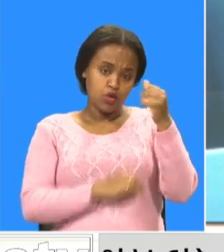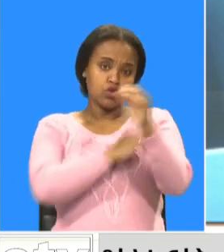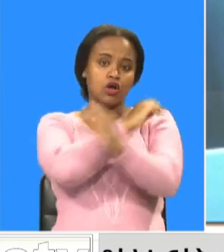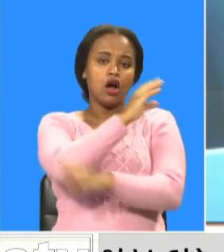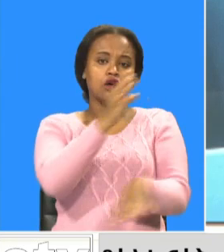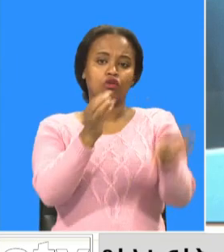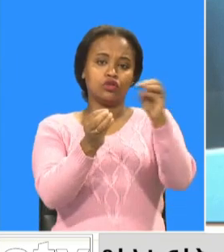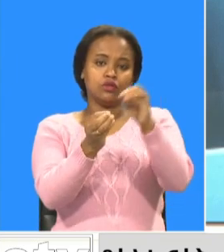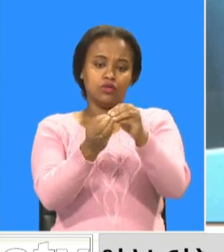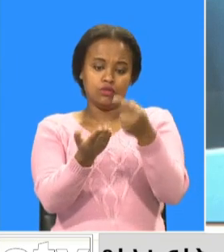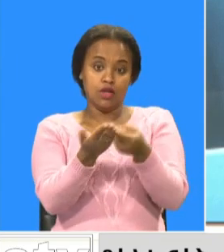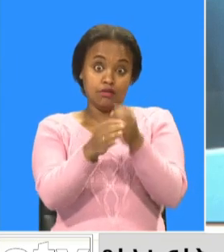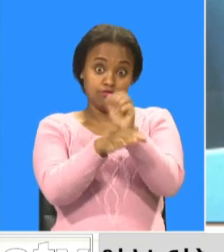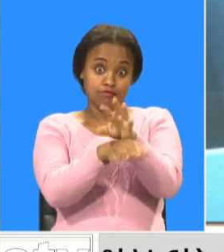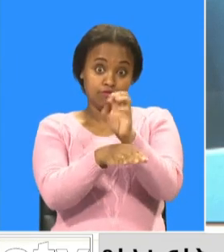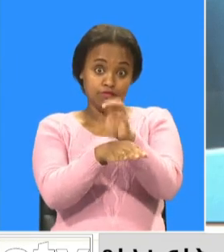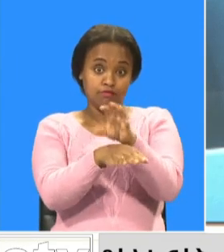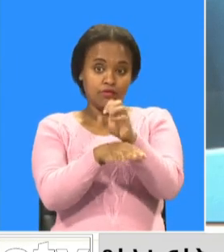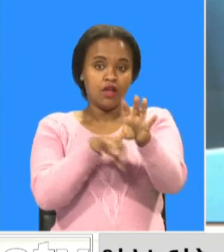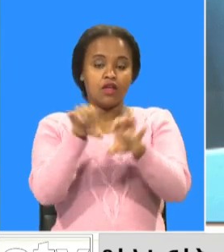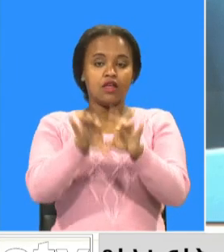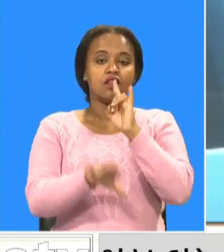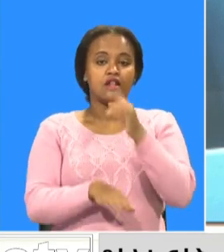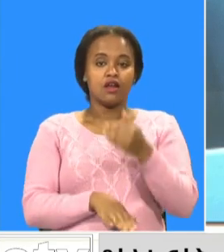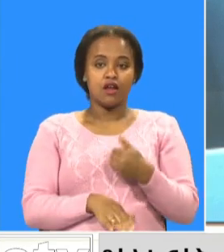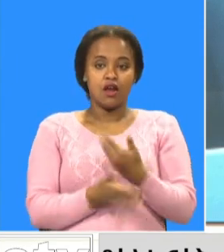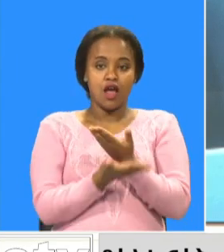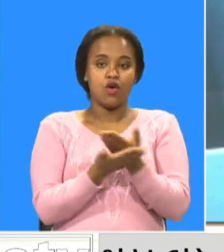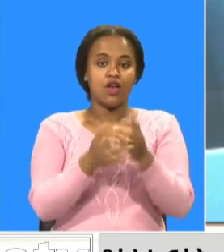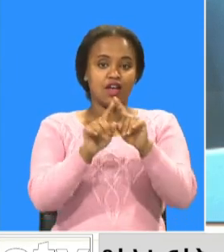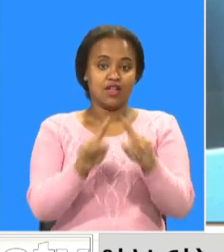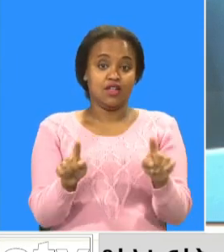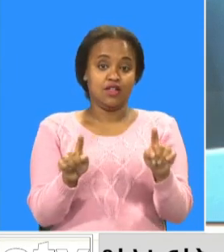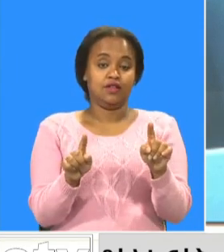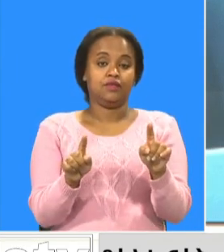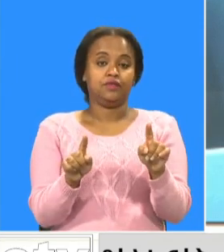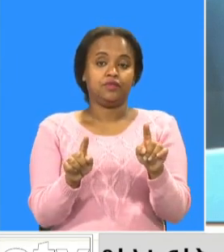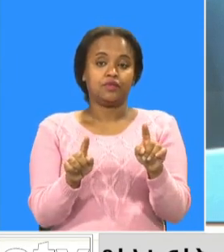ጭምር ይሄ ምክር እየተደረገ ነው። ነገር ግን ያው